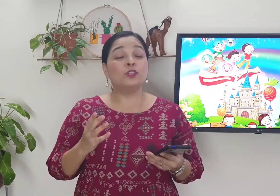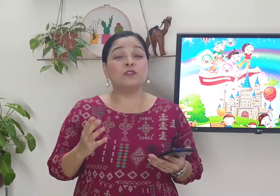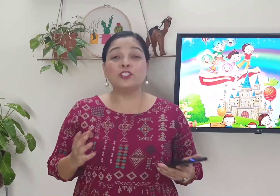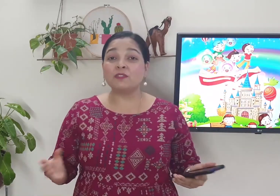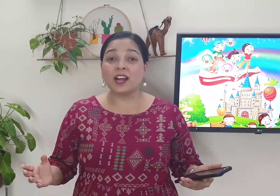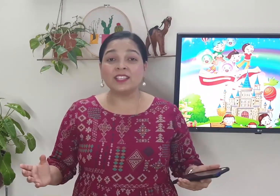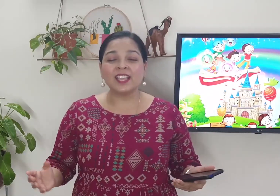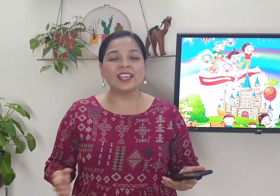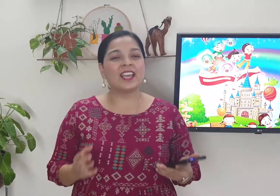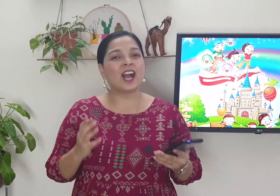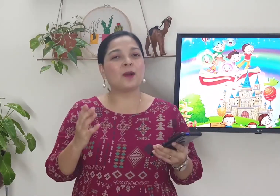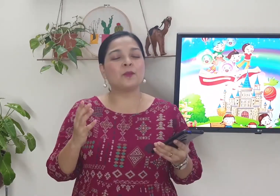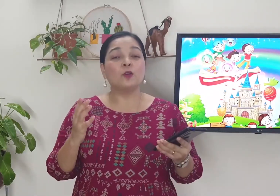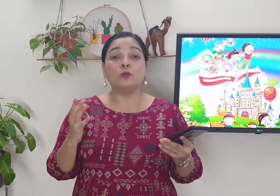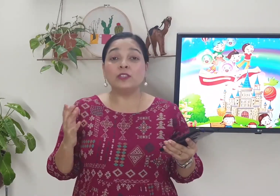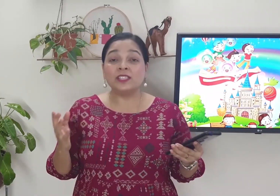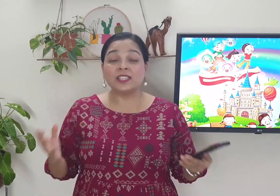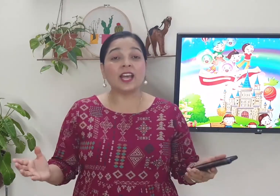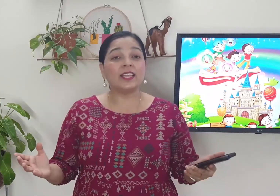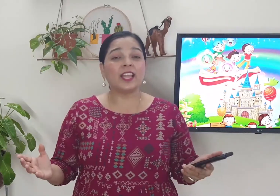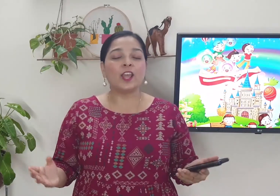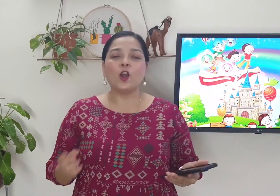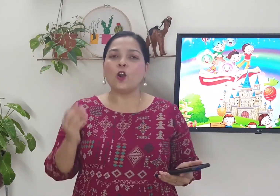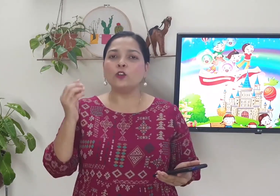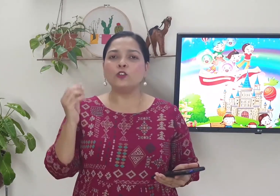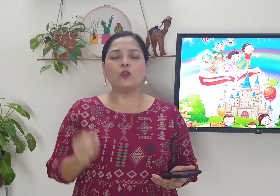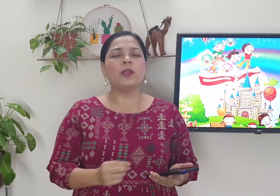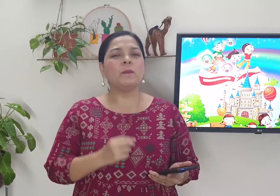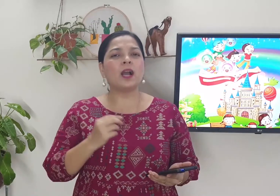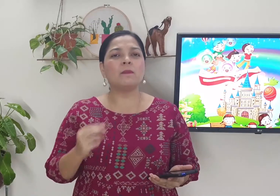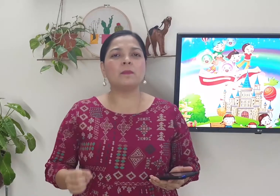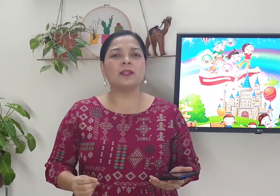हालेलुया. मला विश्वास आहे तुम्ही उत्साहित आहे आणि